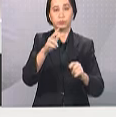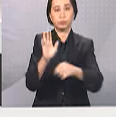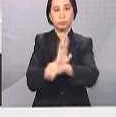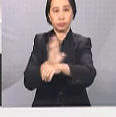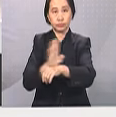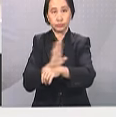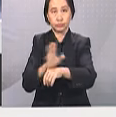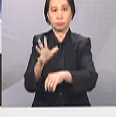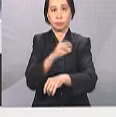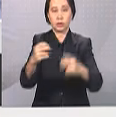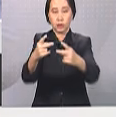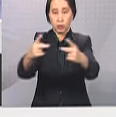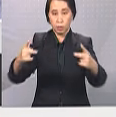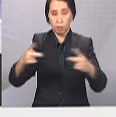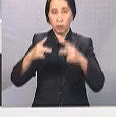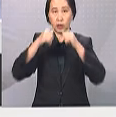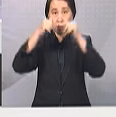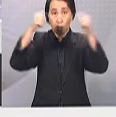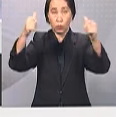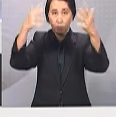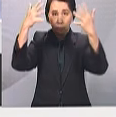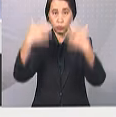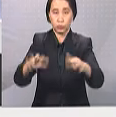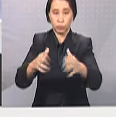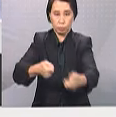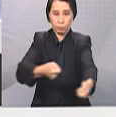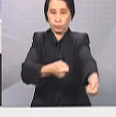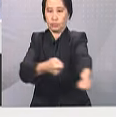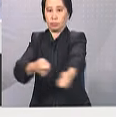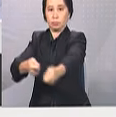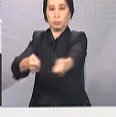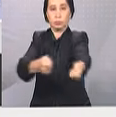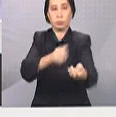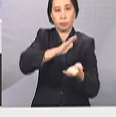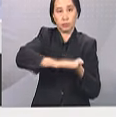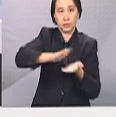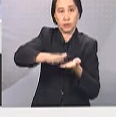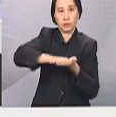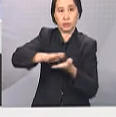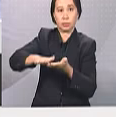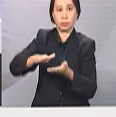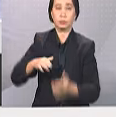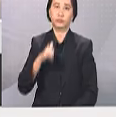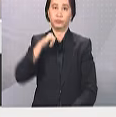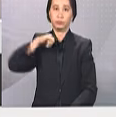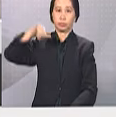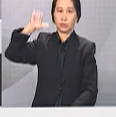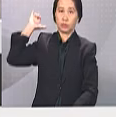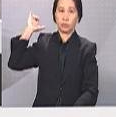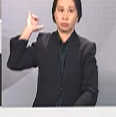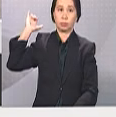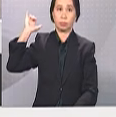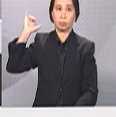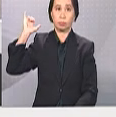perniagaan dan kawasan awam telah pun disanitasi. Semalam, sebanyak